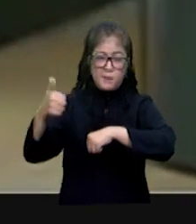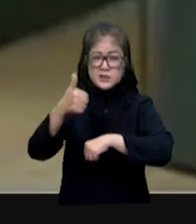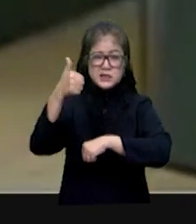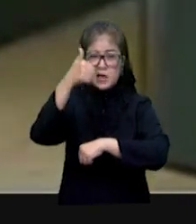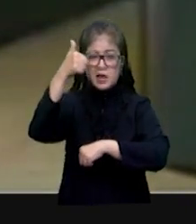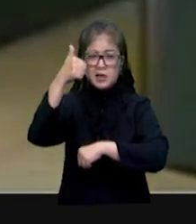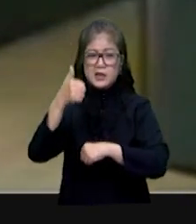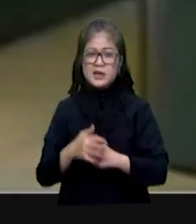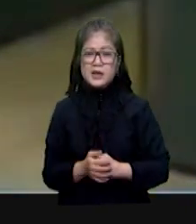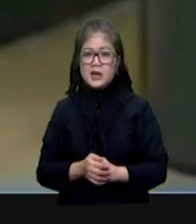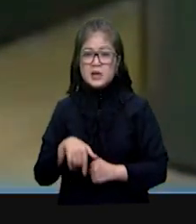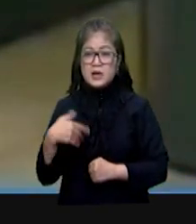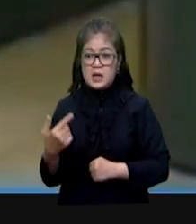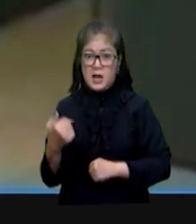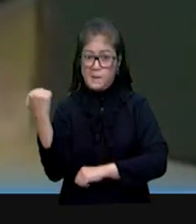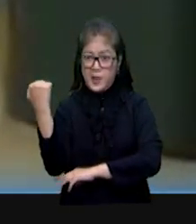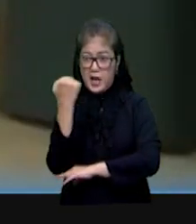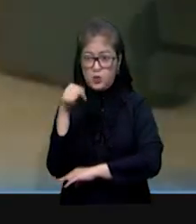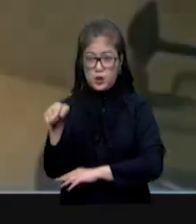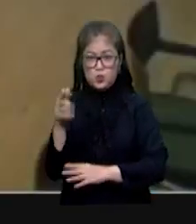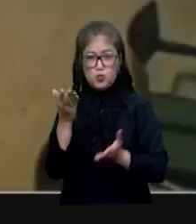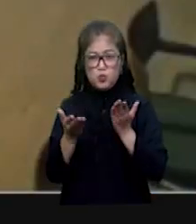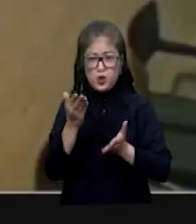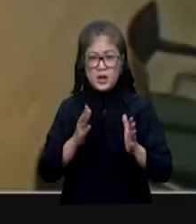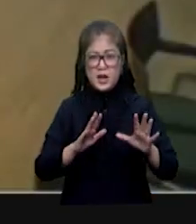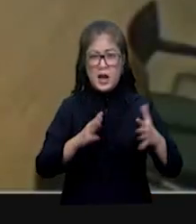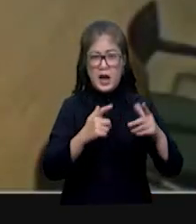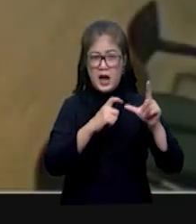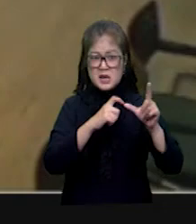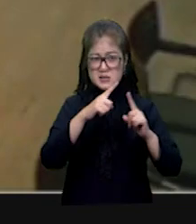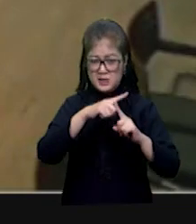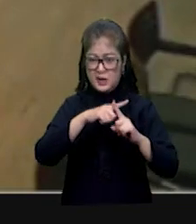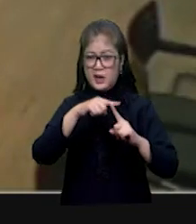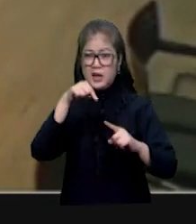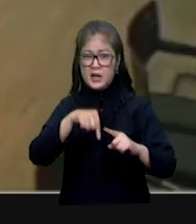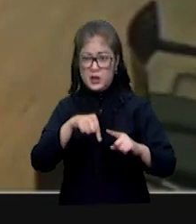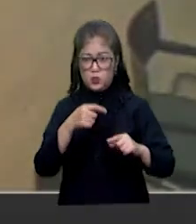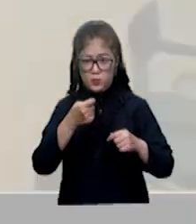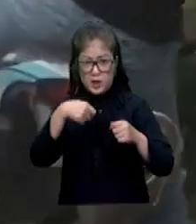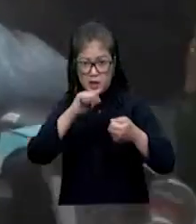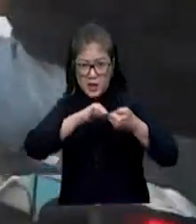inisial AST kasus ini Telah dilaporkan korban ke Polsek Medan Baru